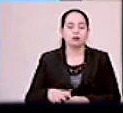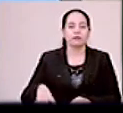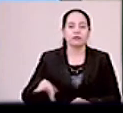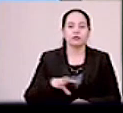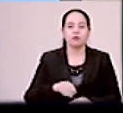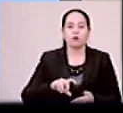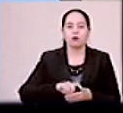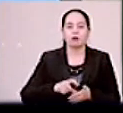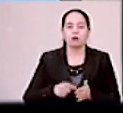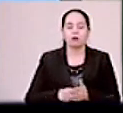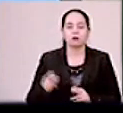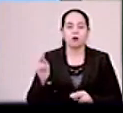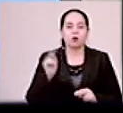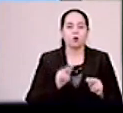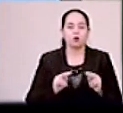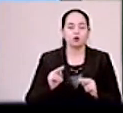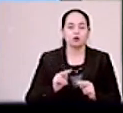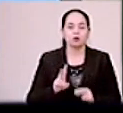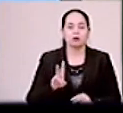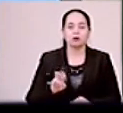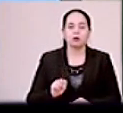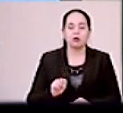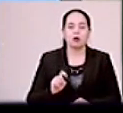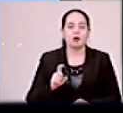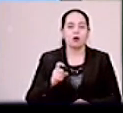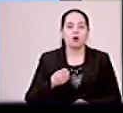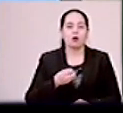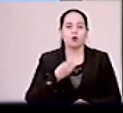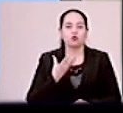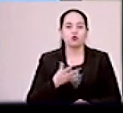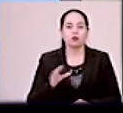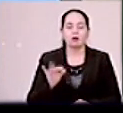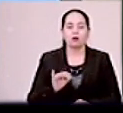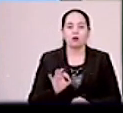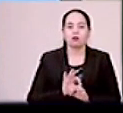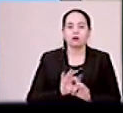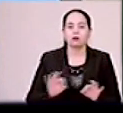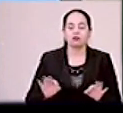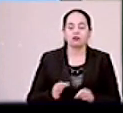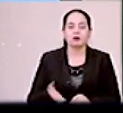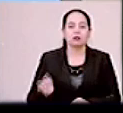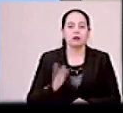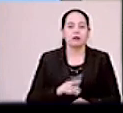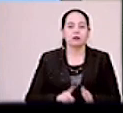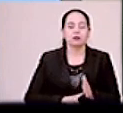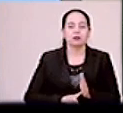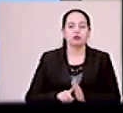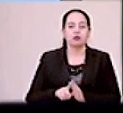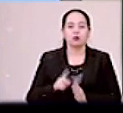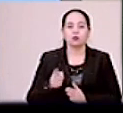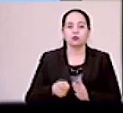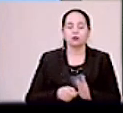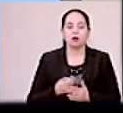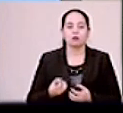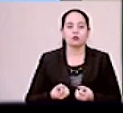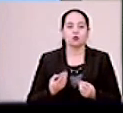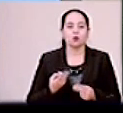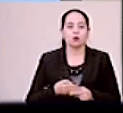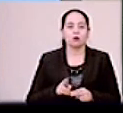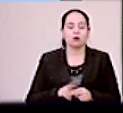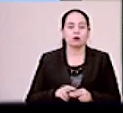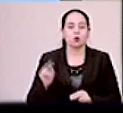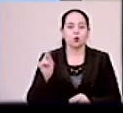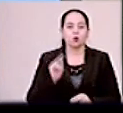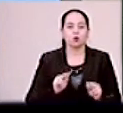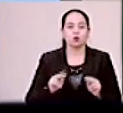всего класса учится на хорошо и отлично. Ну давайте сначала узнаем, сколько это